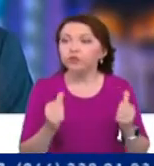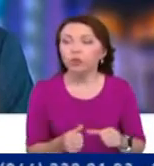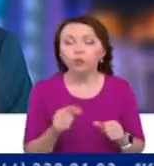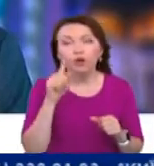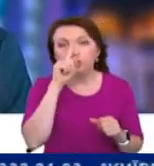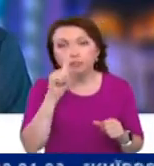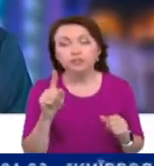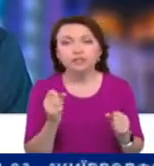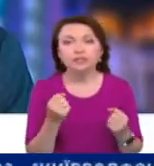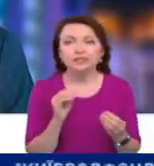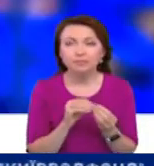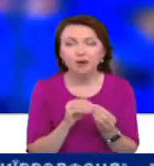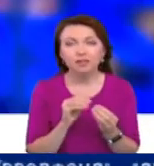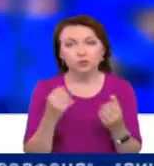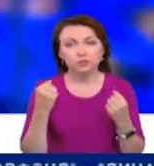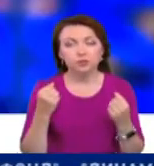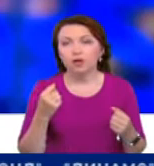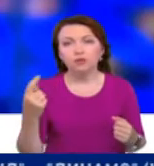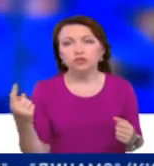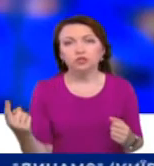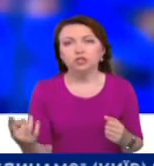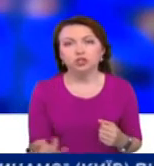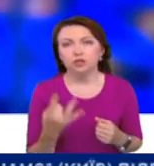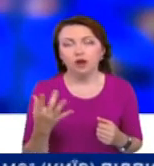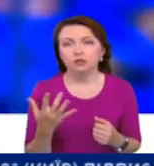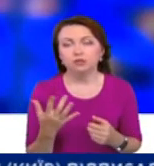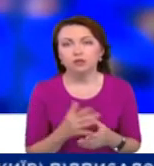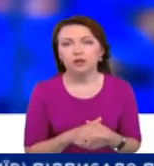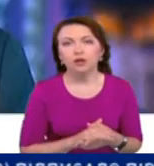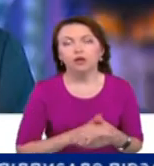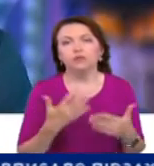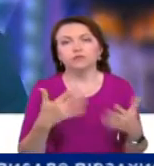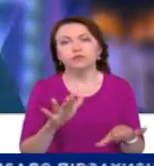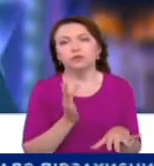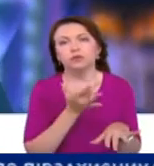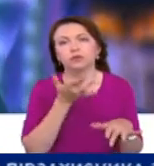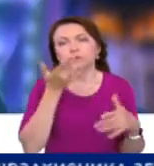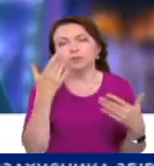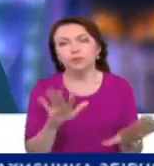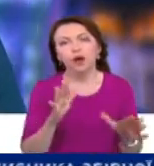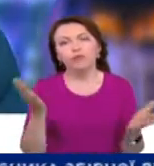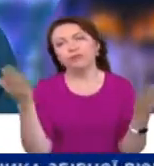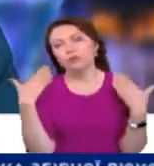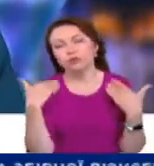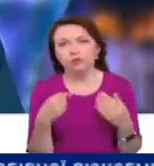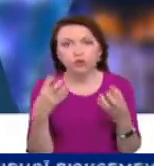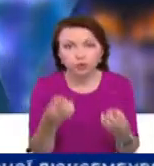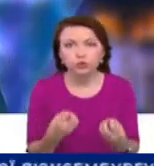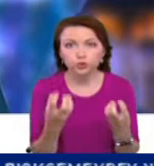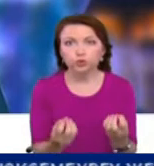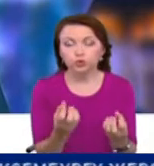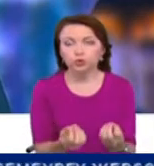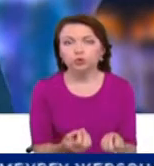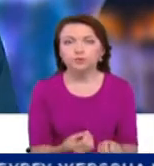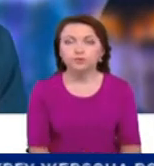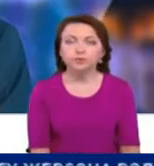місяць трималася у спортсмена? Це ж не раз вивів на пік, відстрілялися і можна відпочити, потім знову виходити